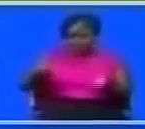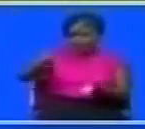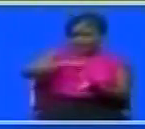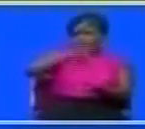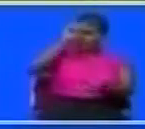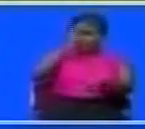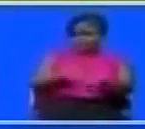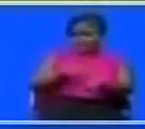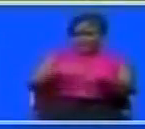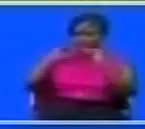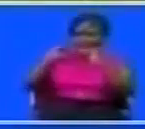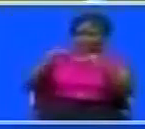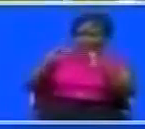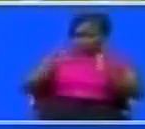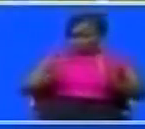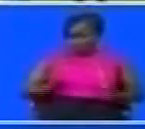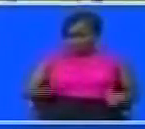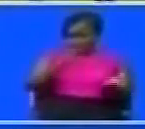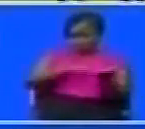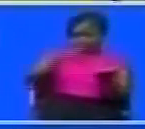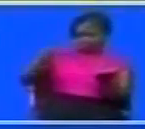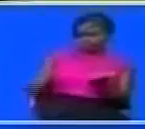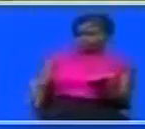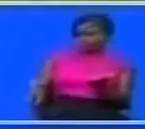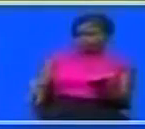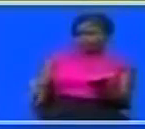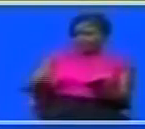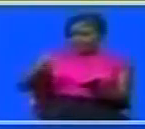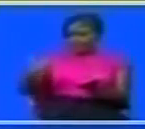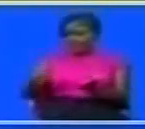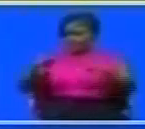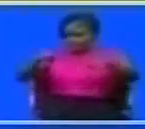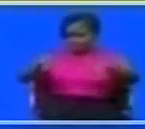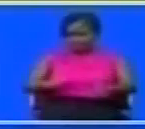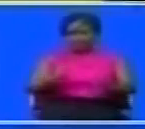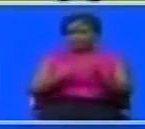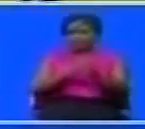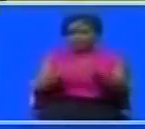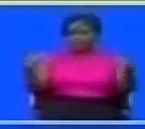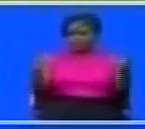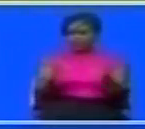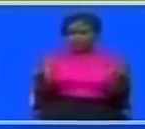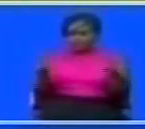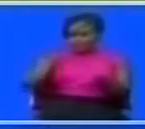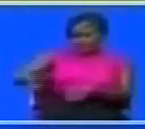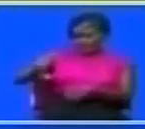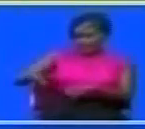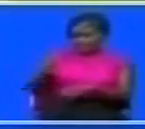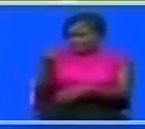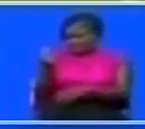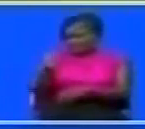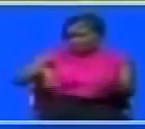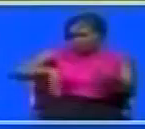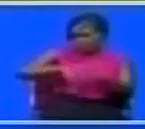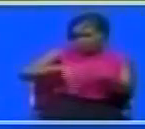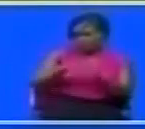pale ambapo aliyekuwa kocha Francis Kimanzi alipoondoka na Leonardo Dipo kuchukua uongozi wa timu hiyo, huku zikiwa zimesalia mechi chache kabla